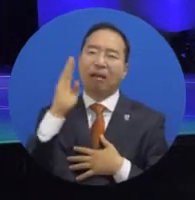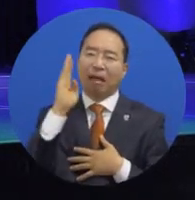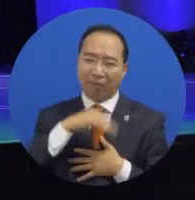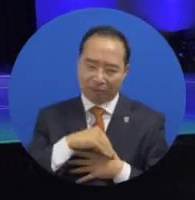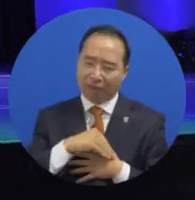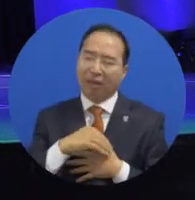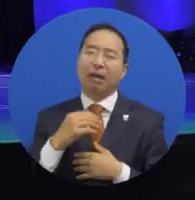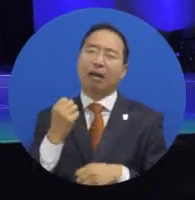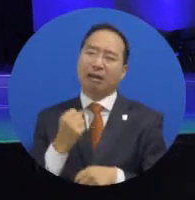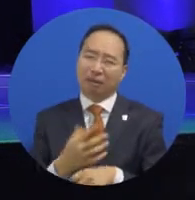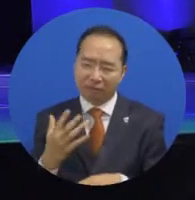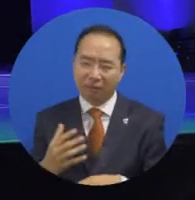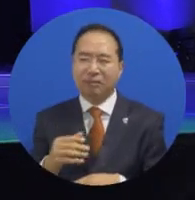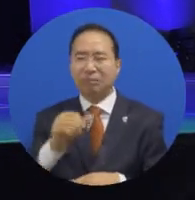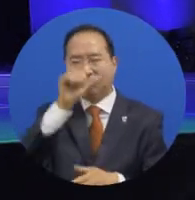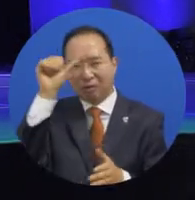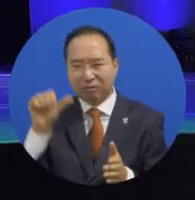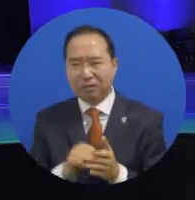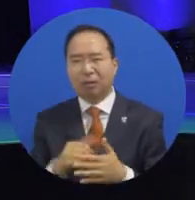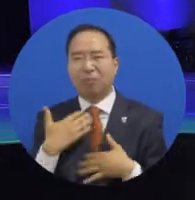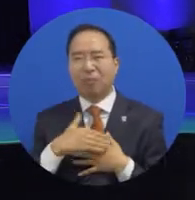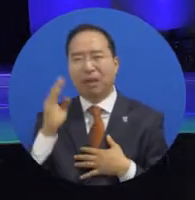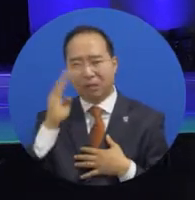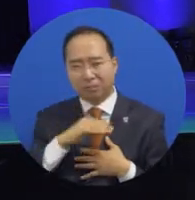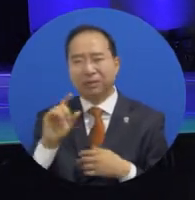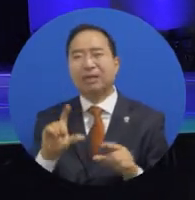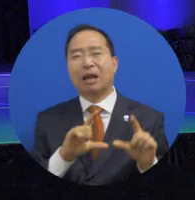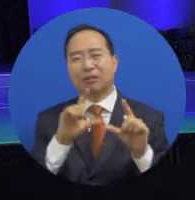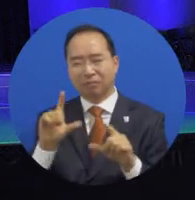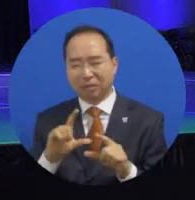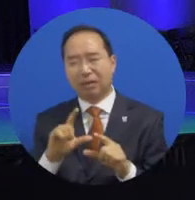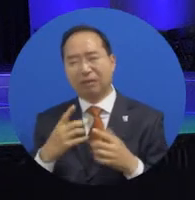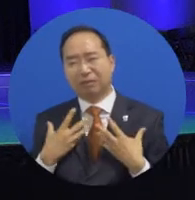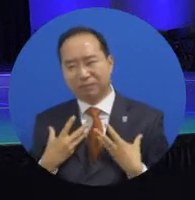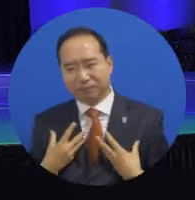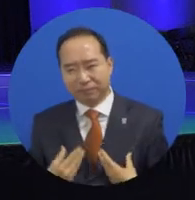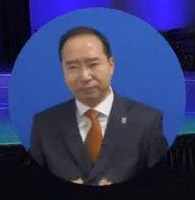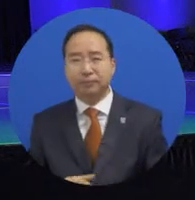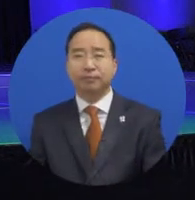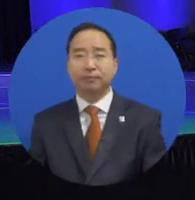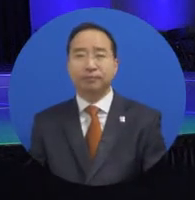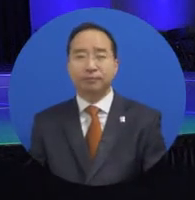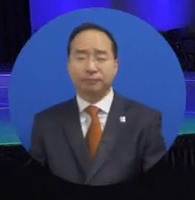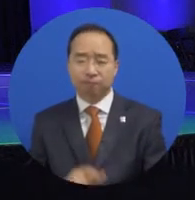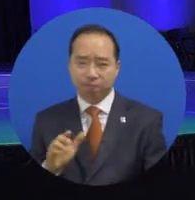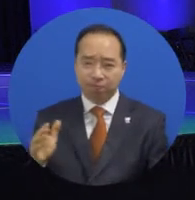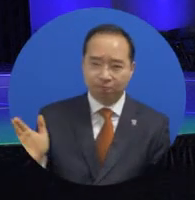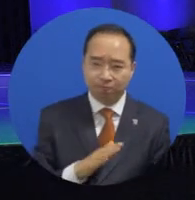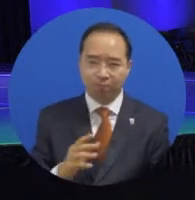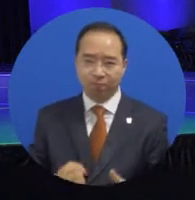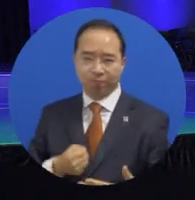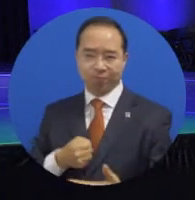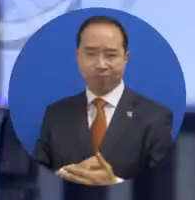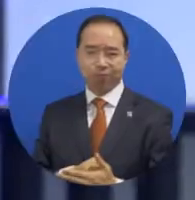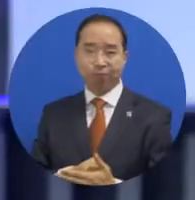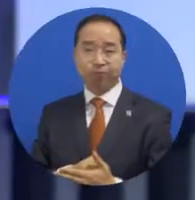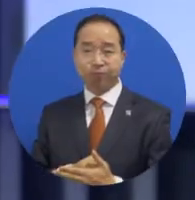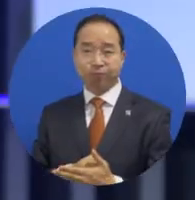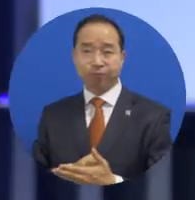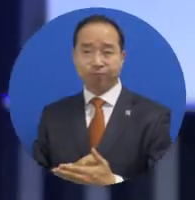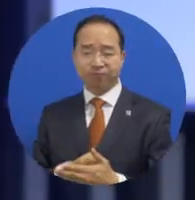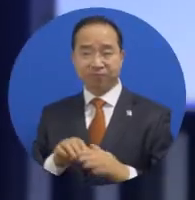그런 절망감이 제 몸을 사로잡았습니다. 그래서 제가 단단히 결심을 합니다.